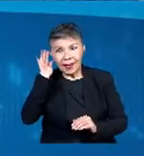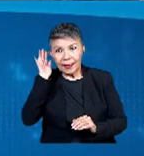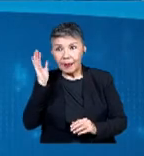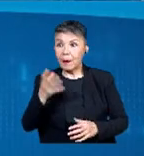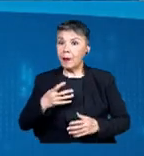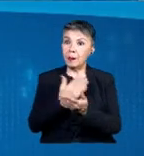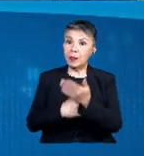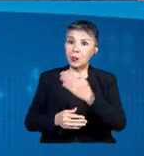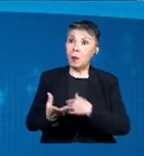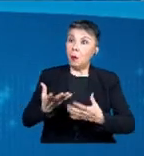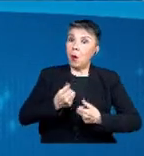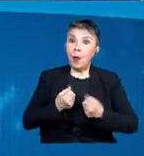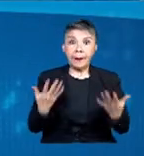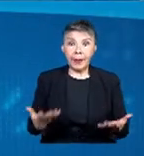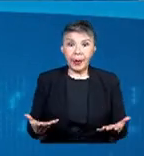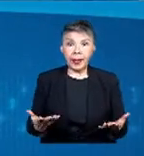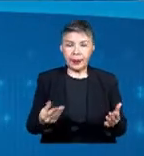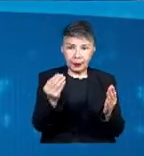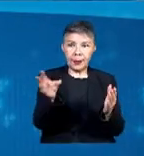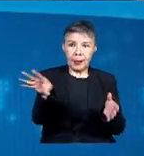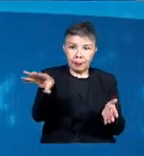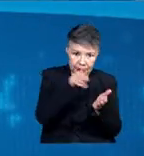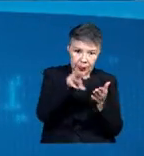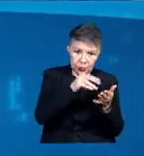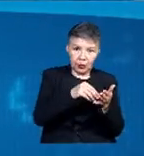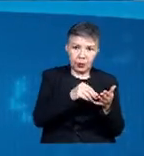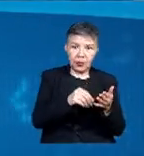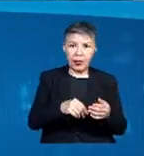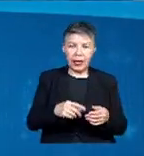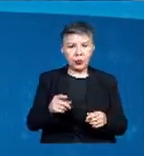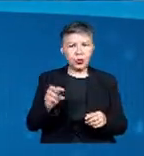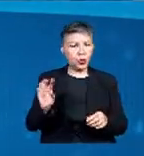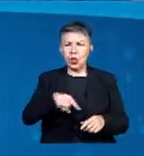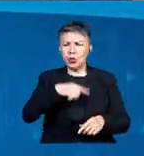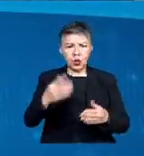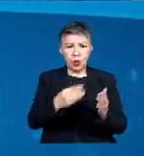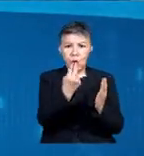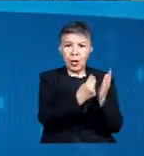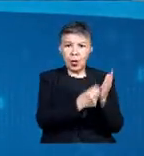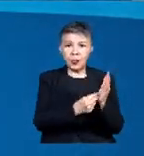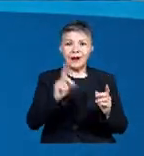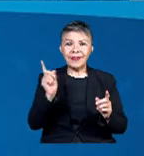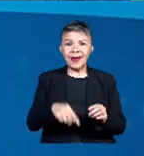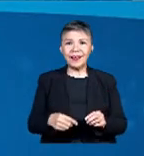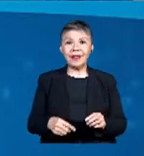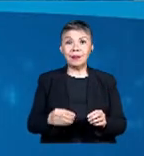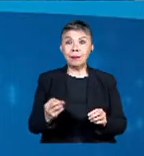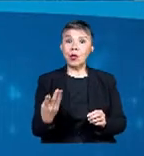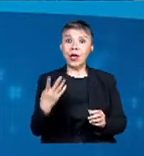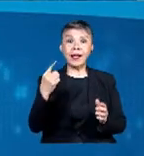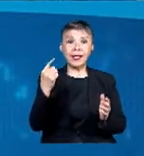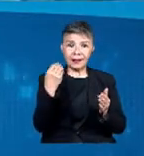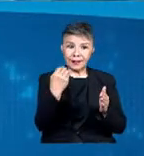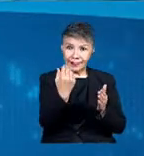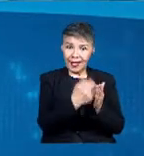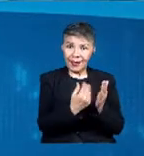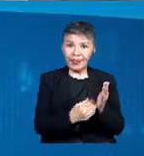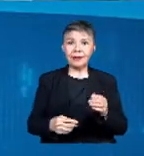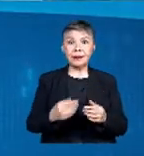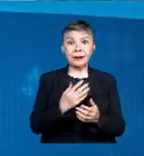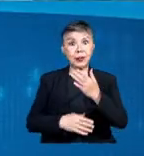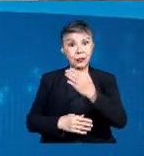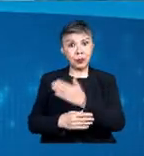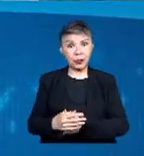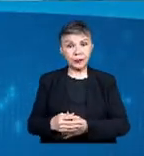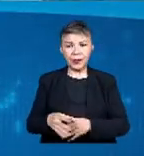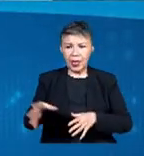membuat kebijakan itu memang dari curhatan dari teman-teman penyandang disabilitas. Itu kami berupaya